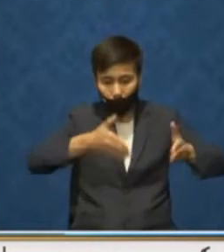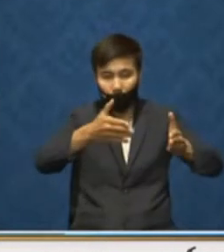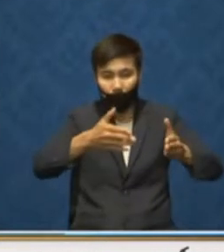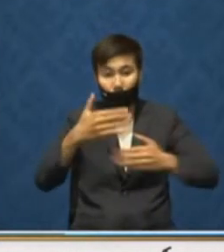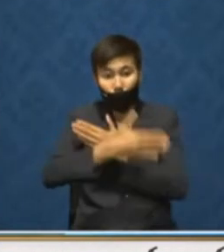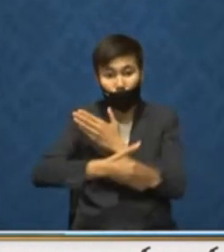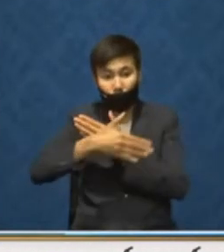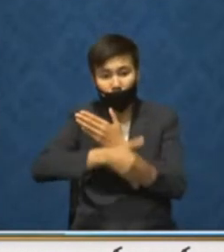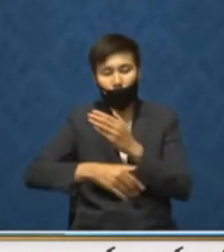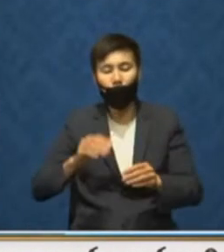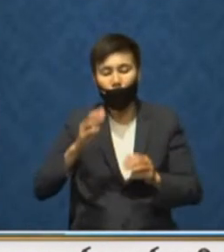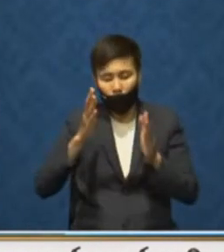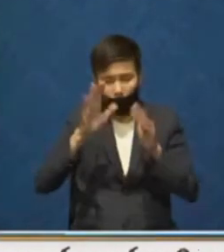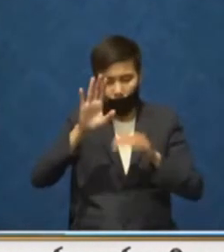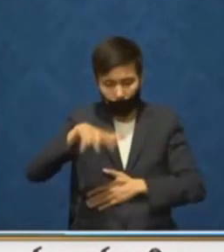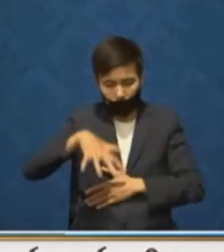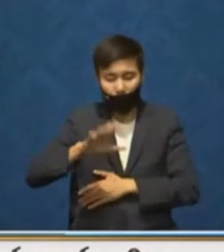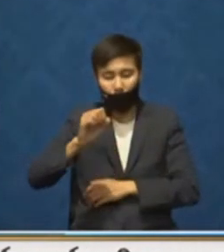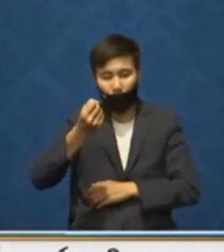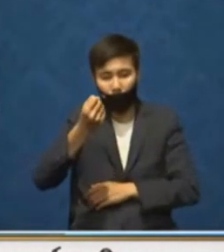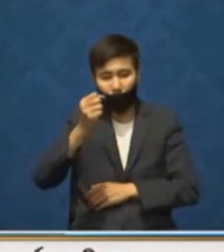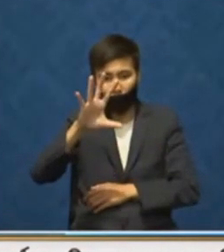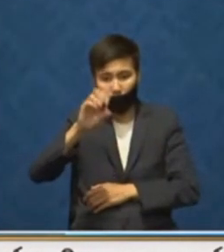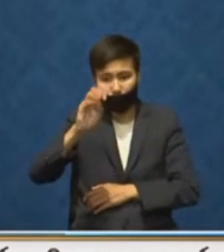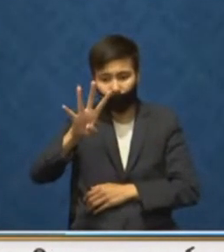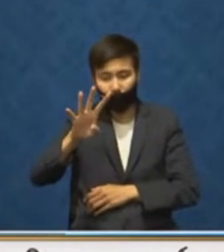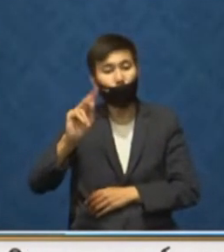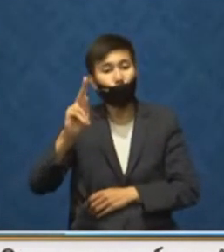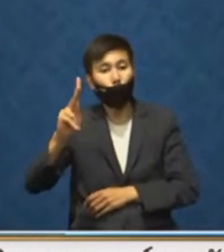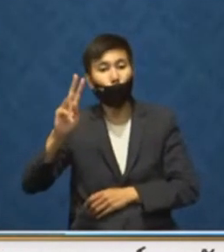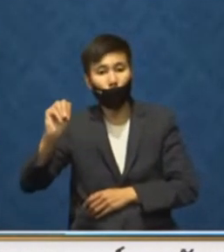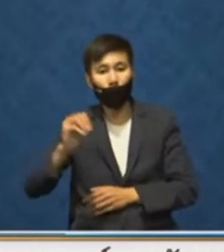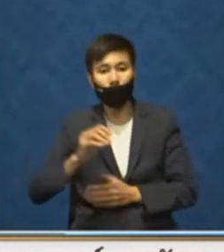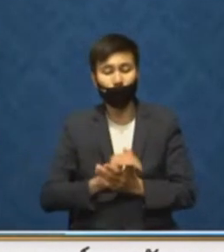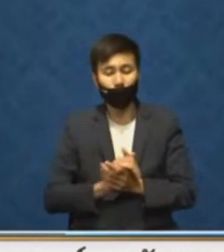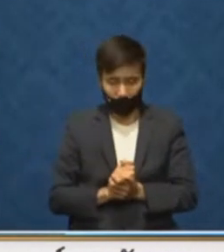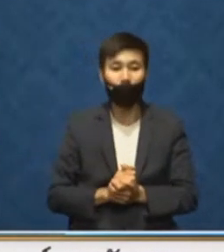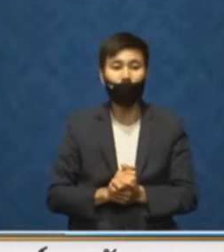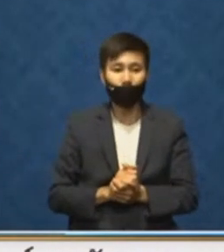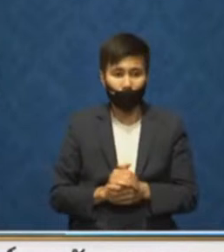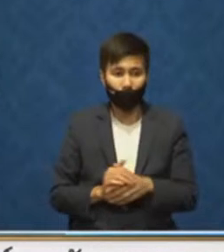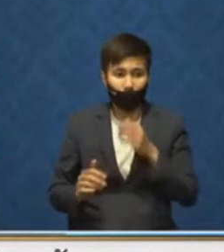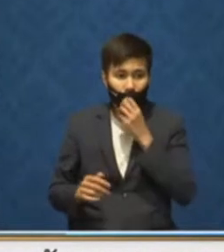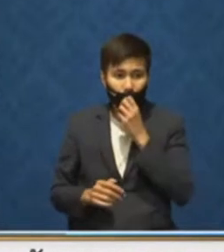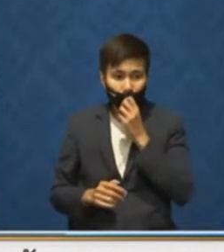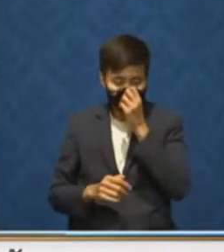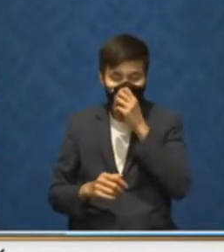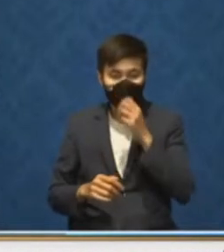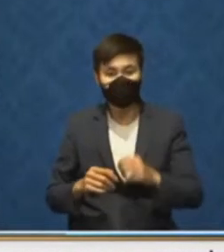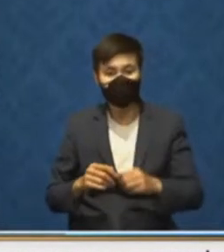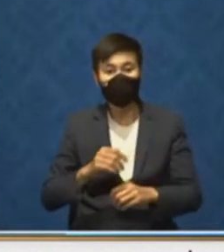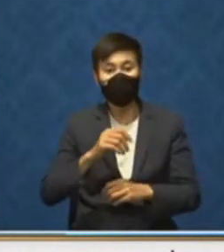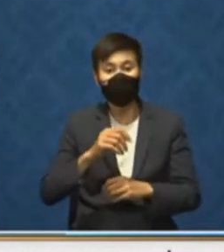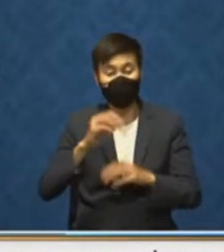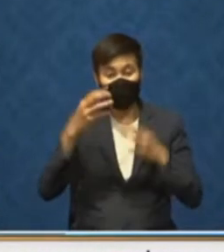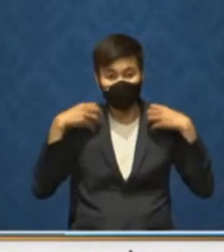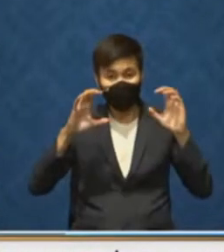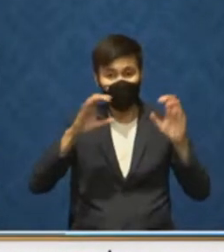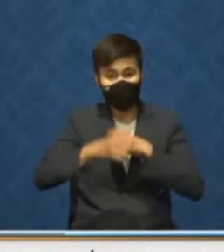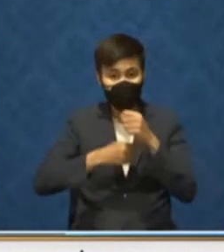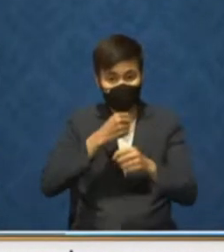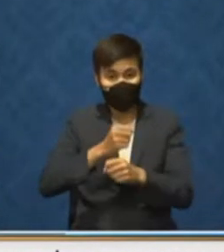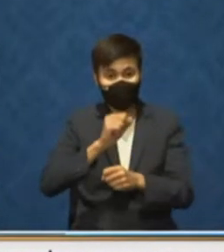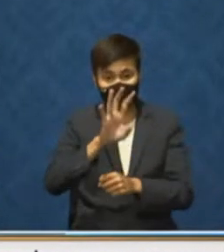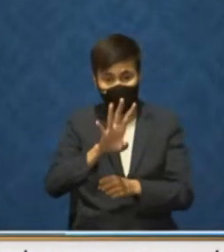4กิโลเมตรนะครับถ้าจะเลี้ยงข้าวข้าวได้บ้าง 4ปีที่ผ่านมาสร้างรถไฟฟ้าได้ 1